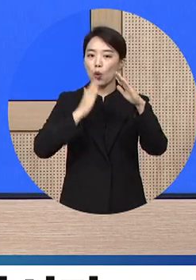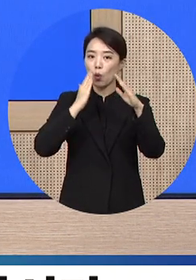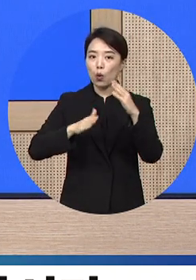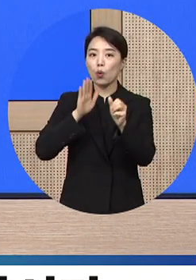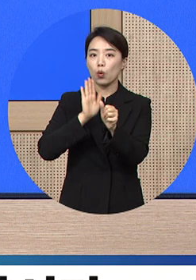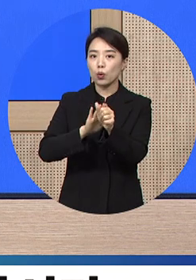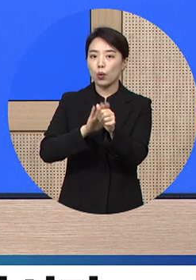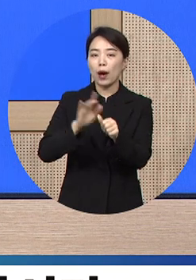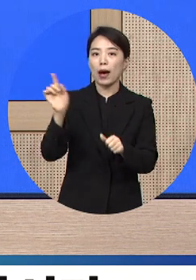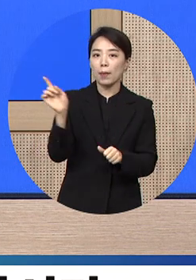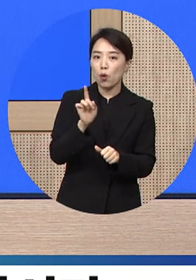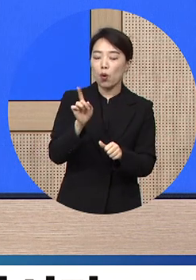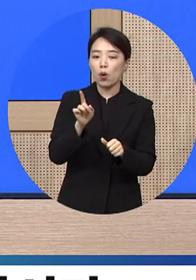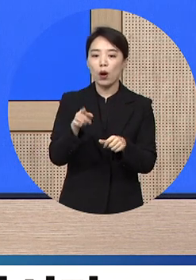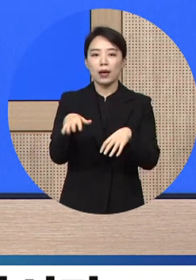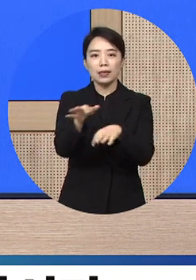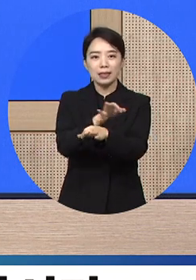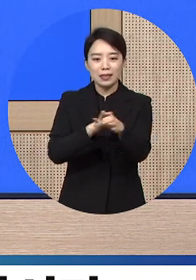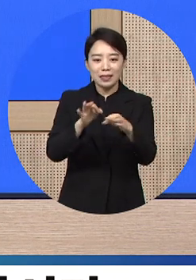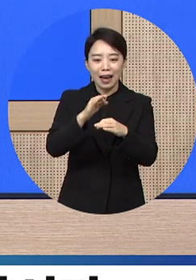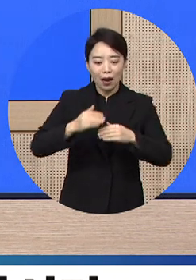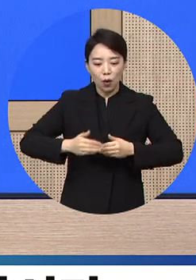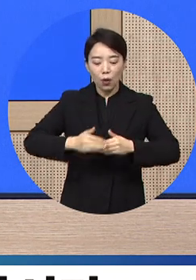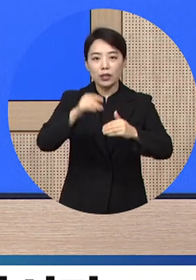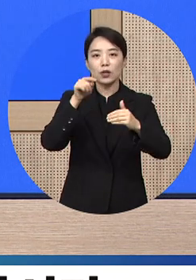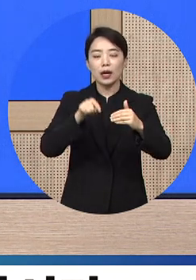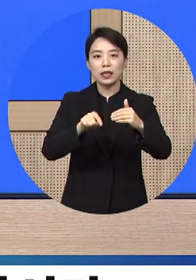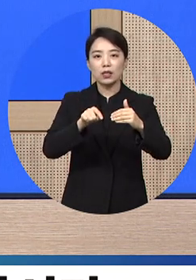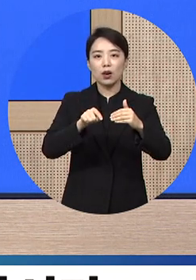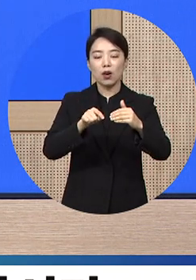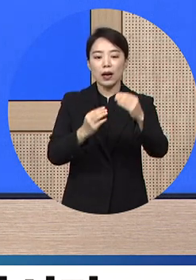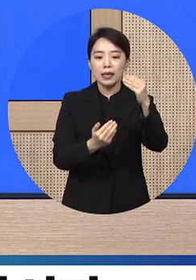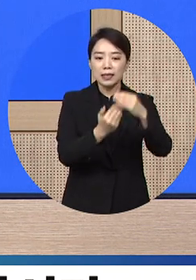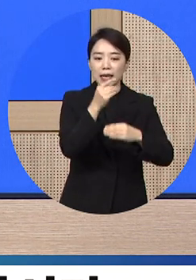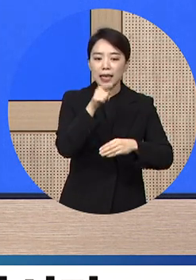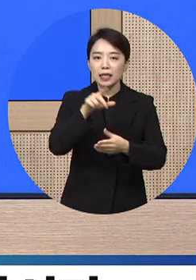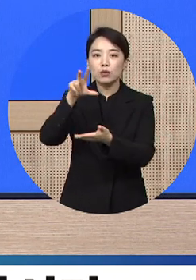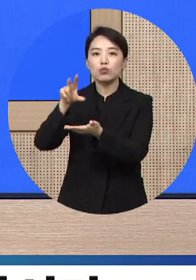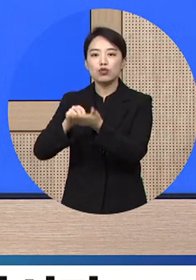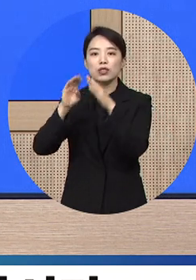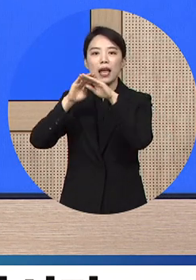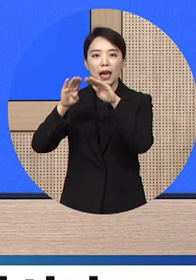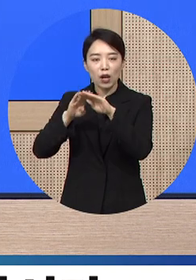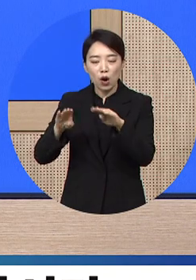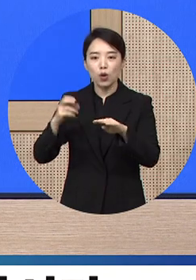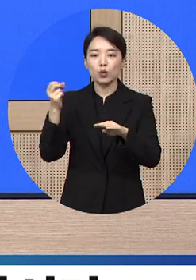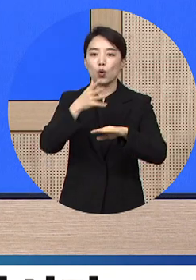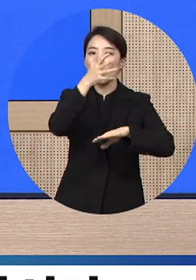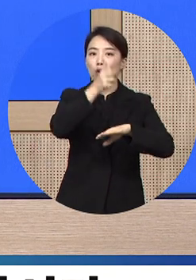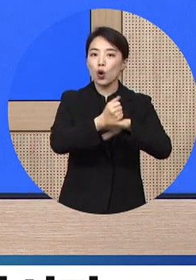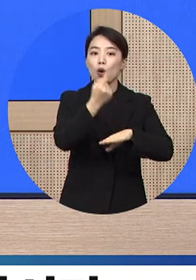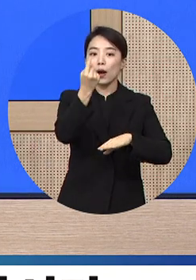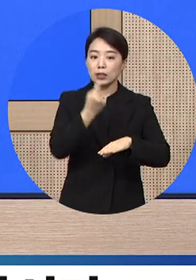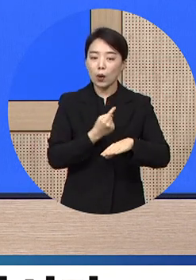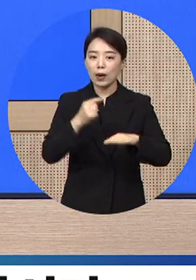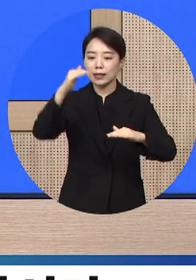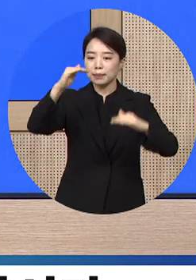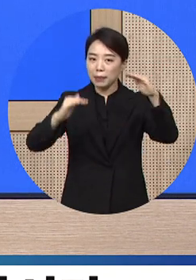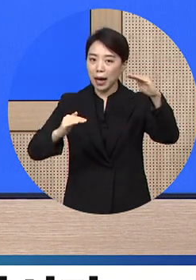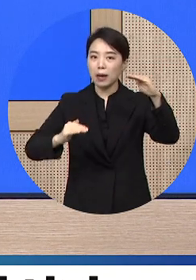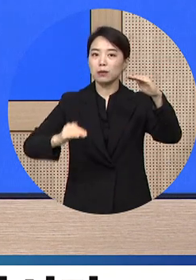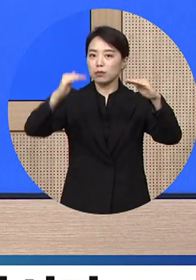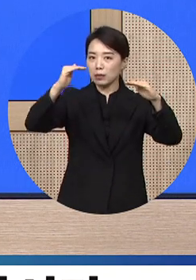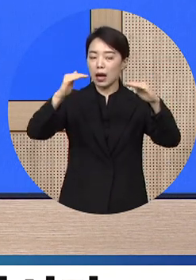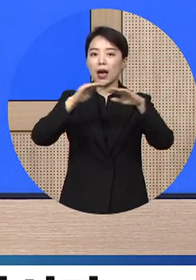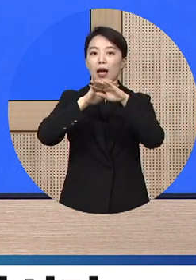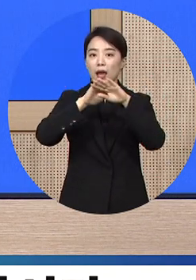것은 시장 과정에서 생기는 불공정을 치유하고 시장의 결과에서 나오는 불균형을 해소하는